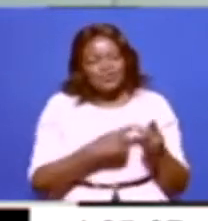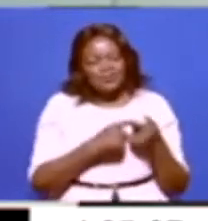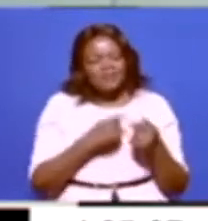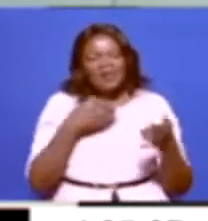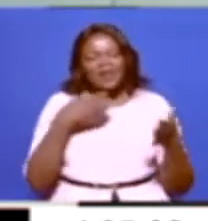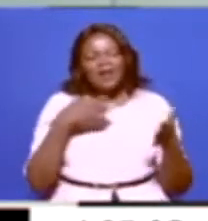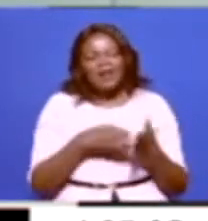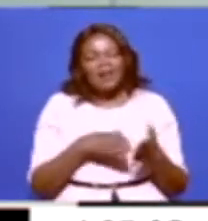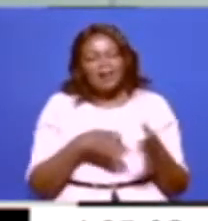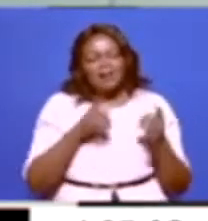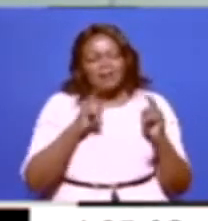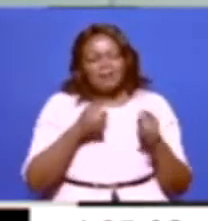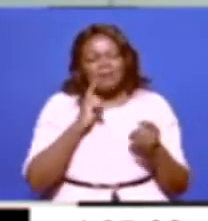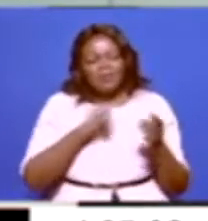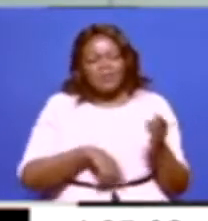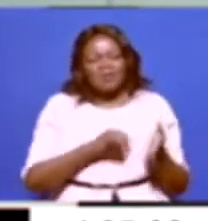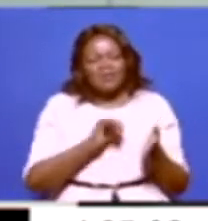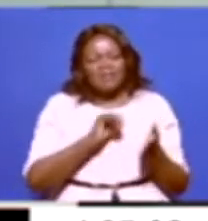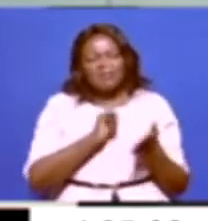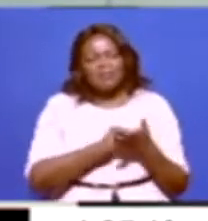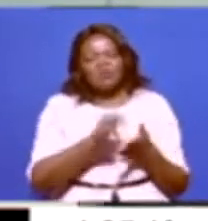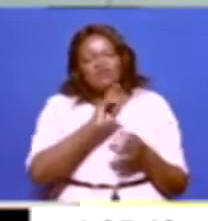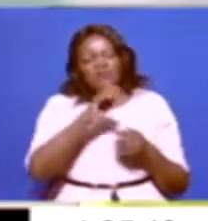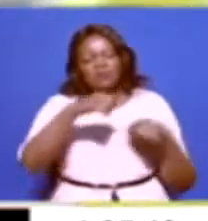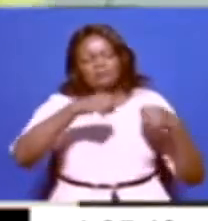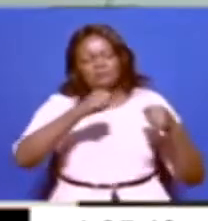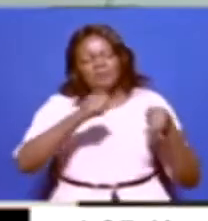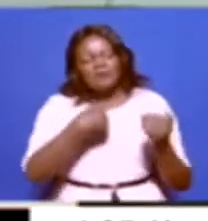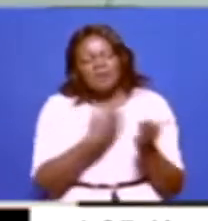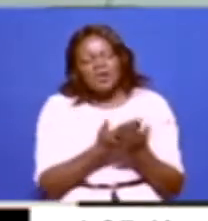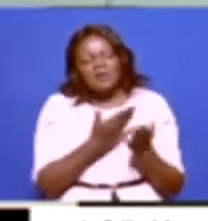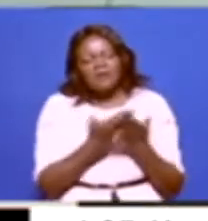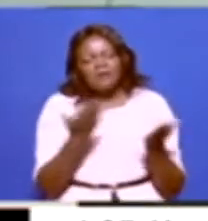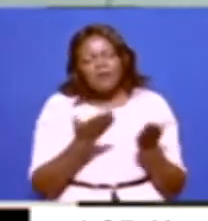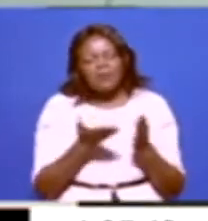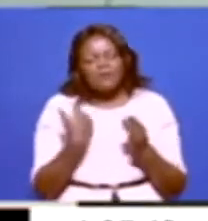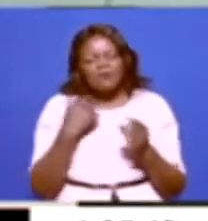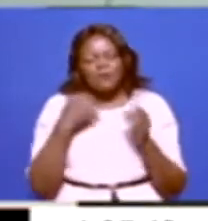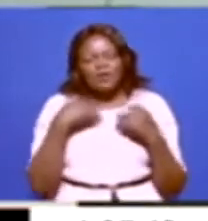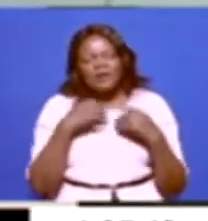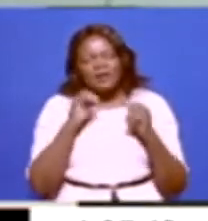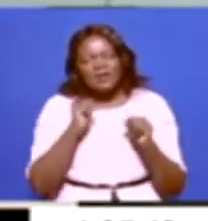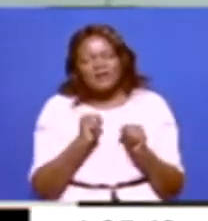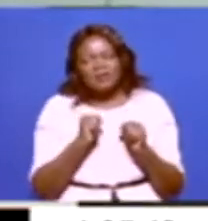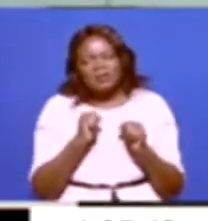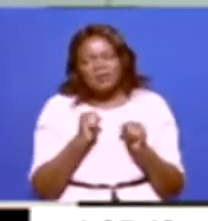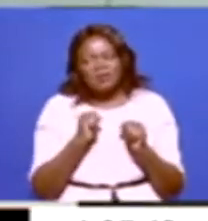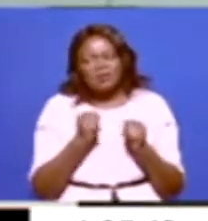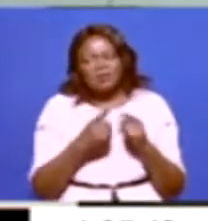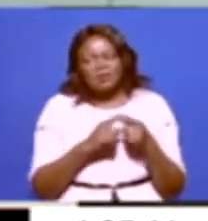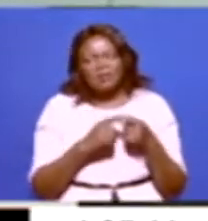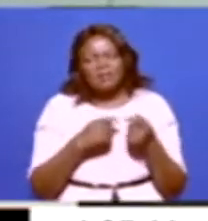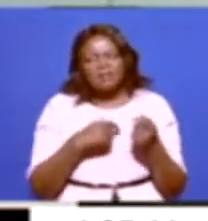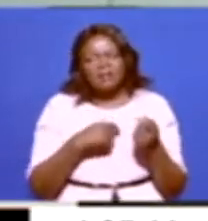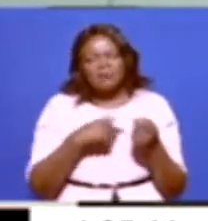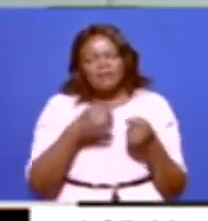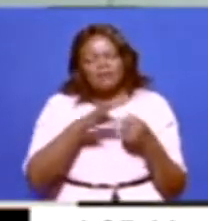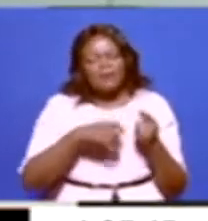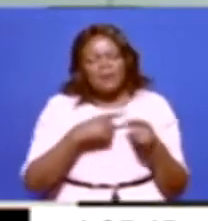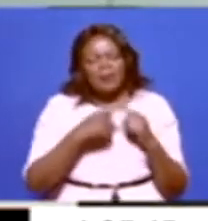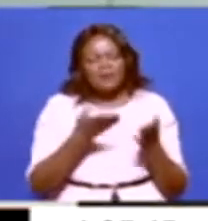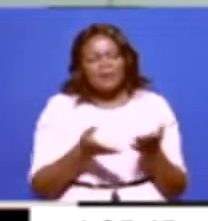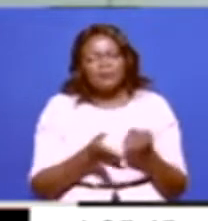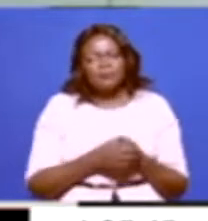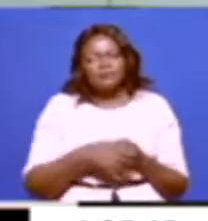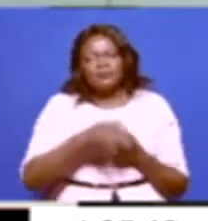Atakuambia utafute pikipiki ingine unifikishe pale penye tulikuwa tumesikilizana na wewe ndio akupea fare. At least saa hii fare